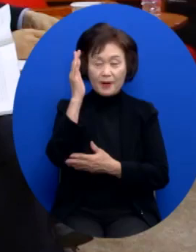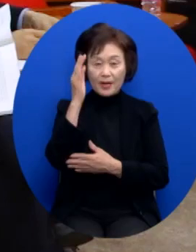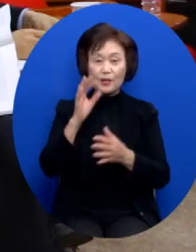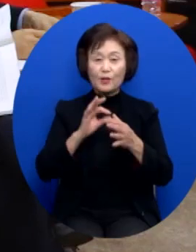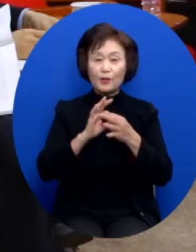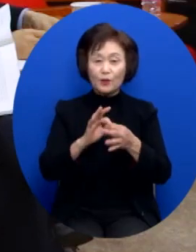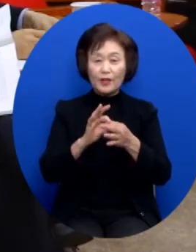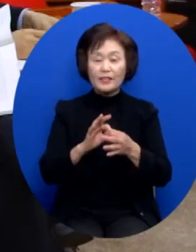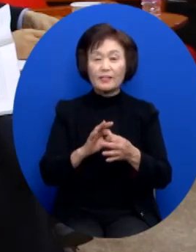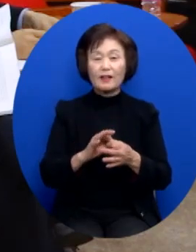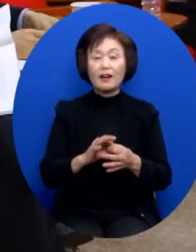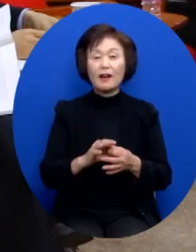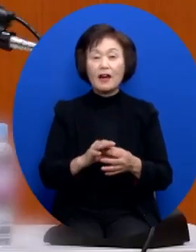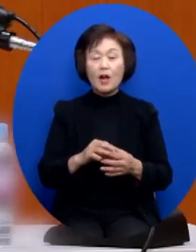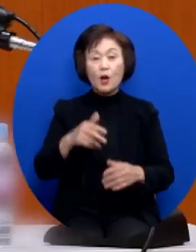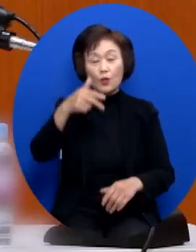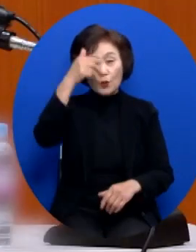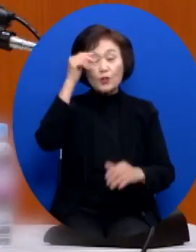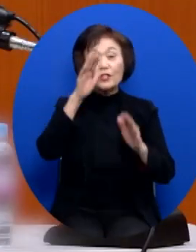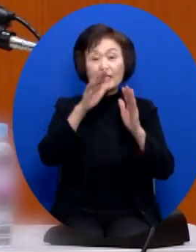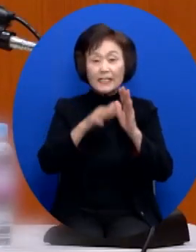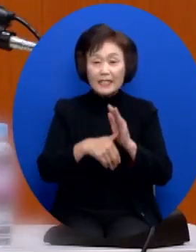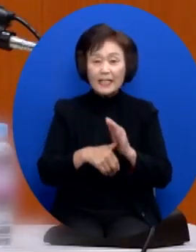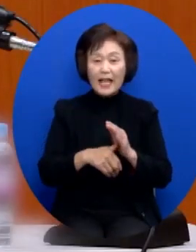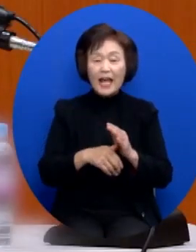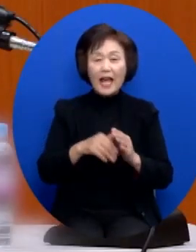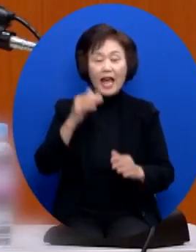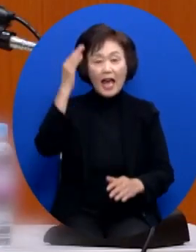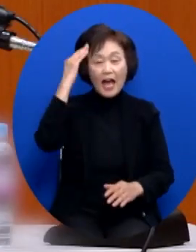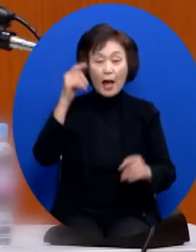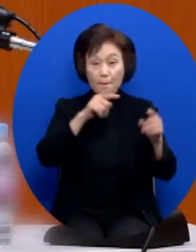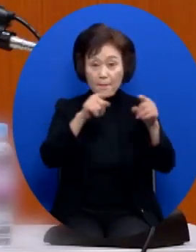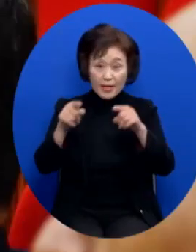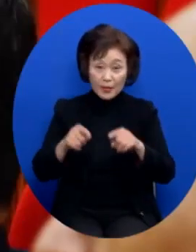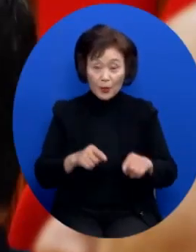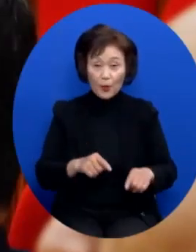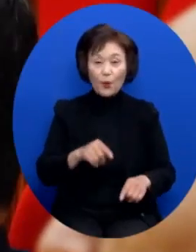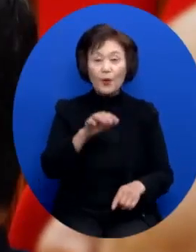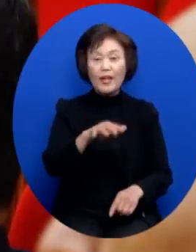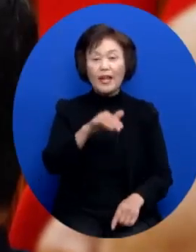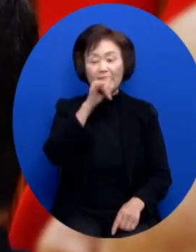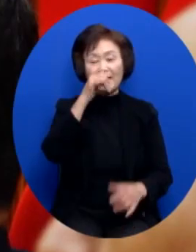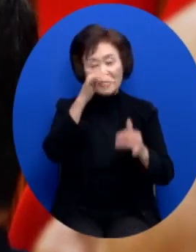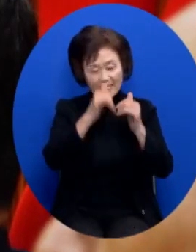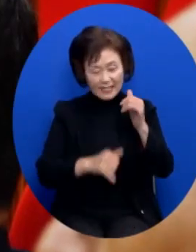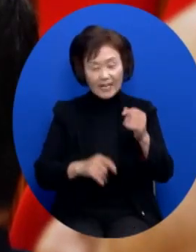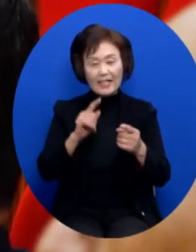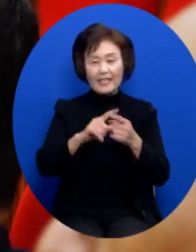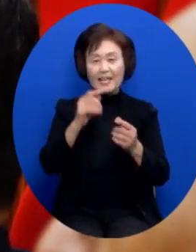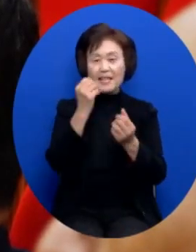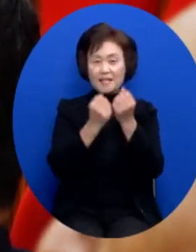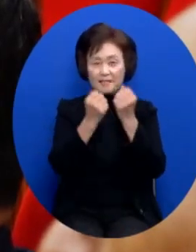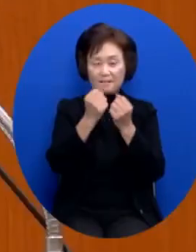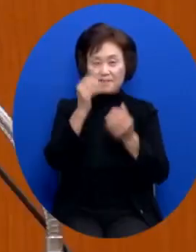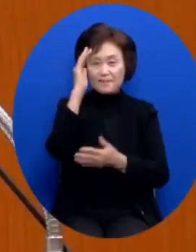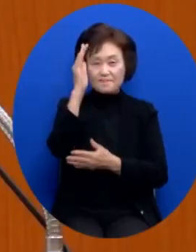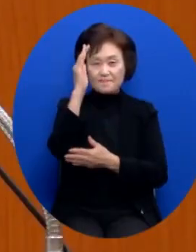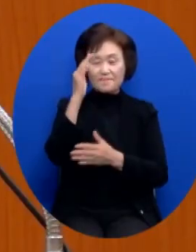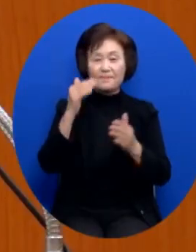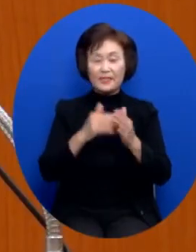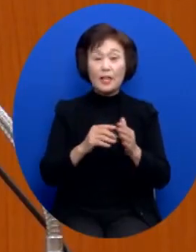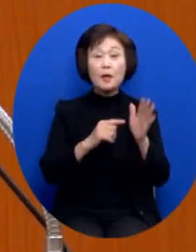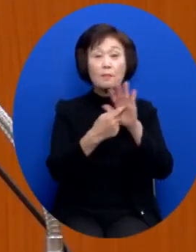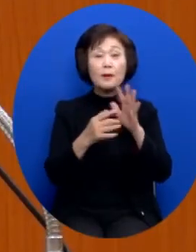이웅 교수 등이 조선시대 한반도 남단의 영향을 준 미국 남장로교 선교 역사에 대해 설명했습니다